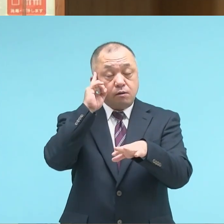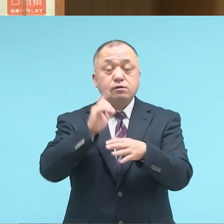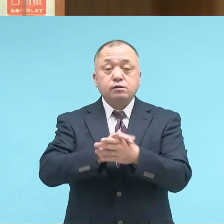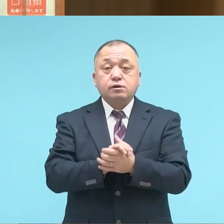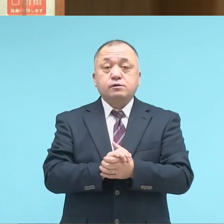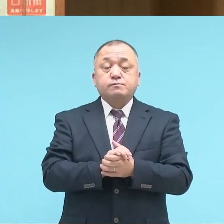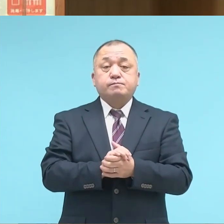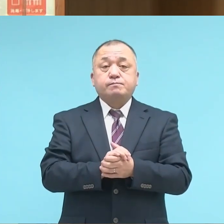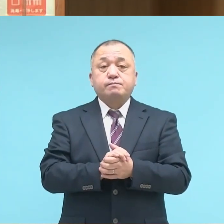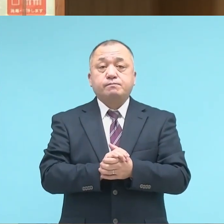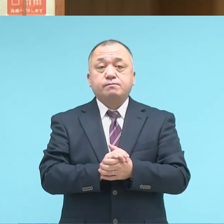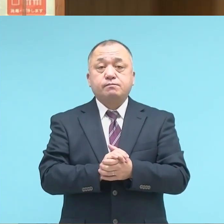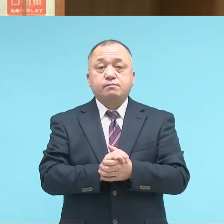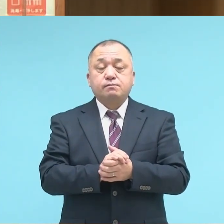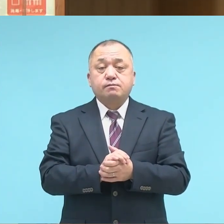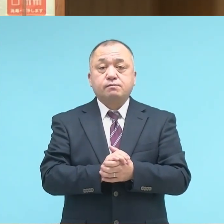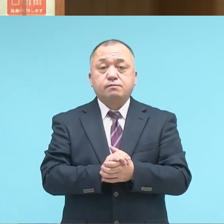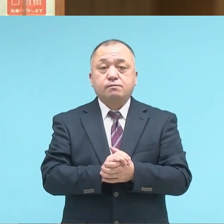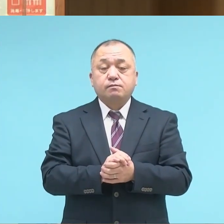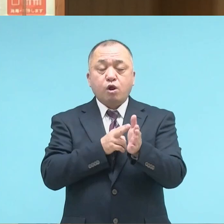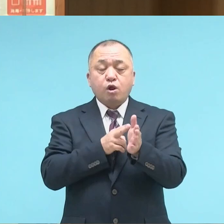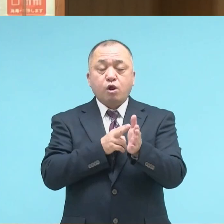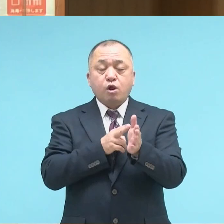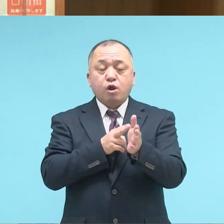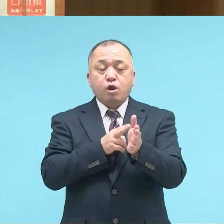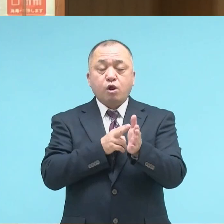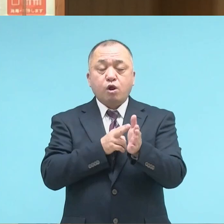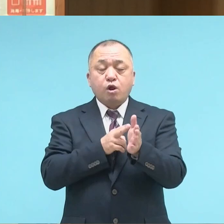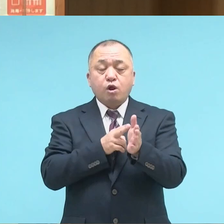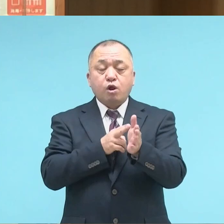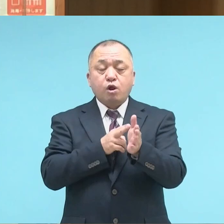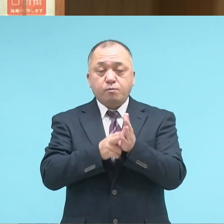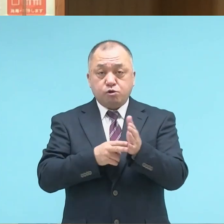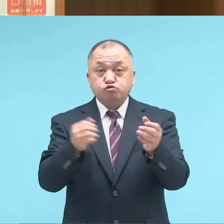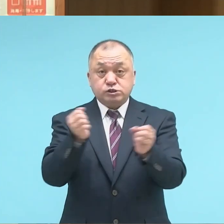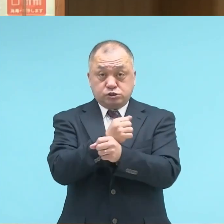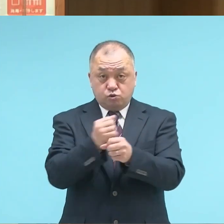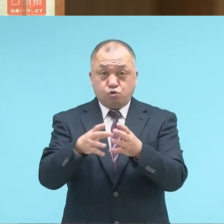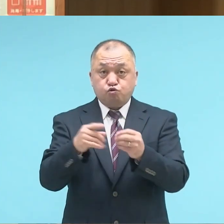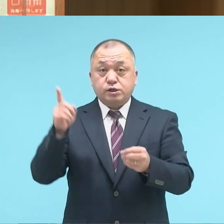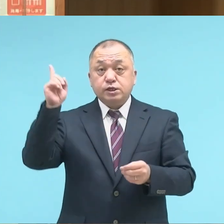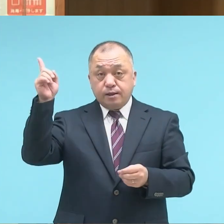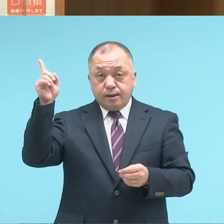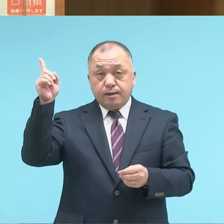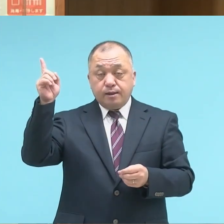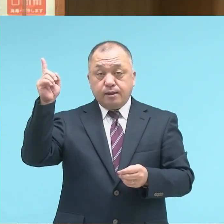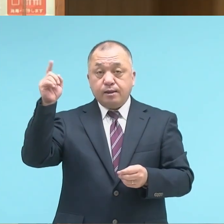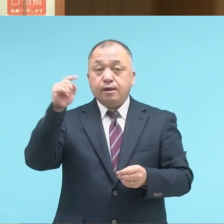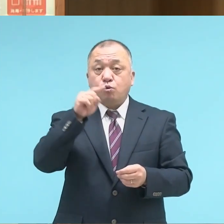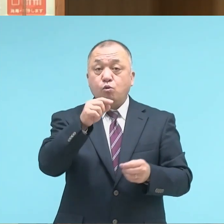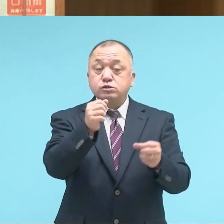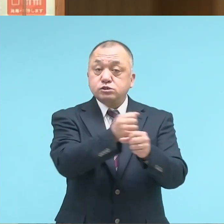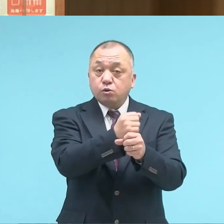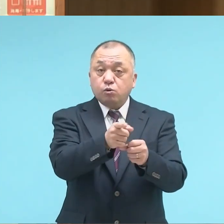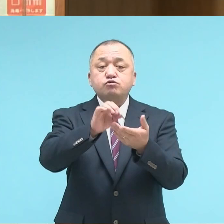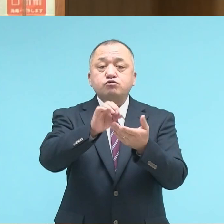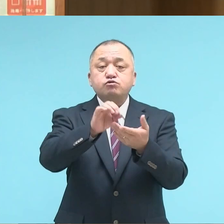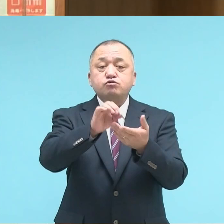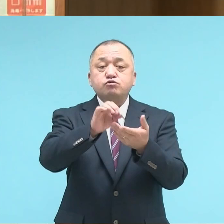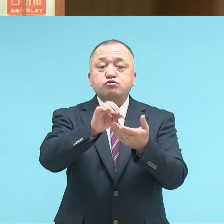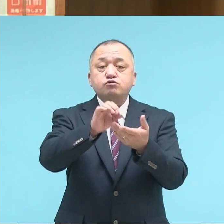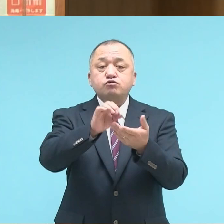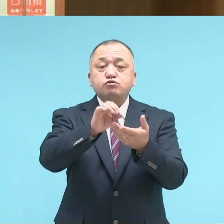、GoTo トラベル事業っていうのは確かに国の事業で、国の方でその GoTo トラベルに利用する